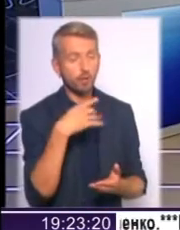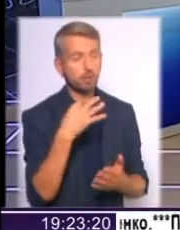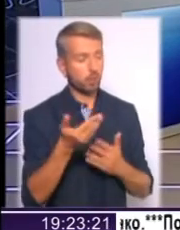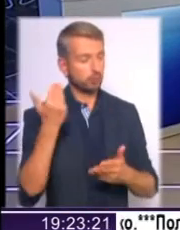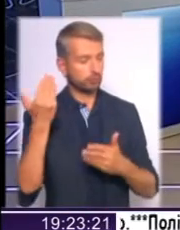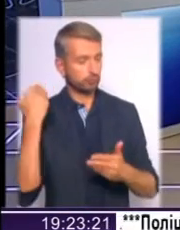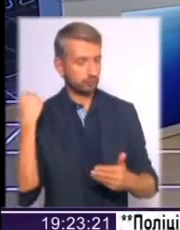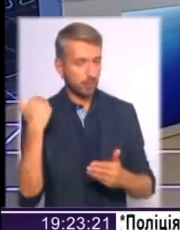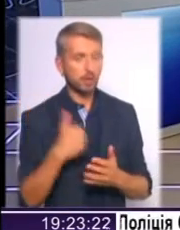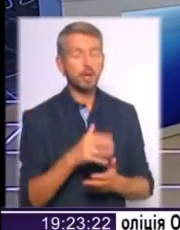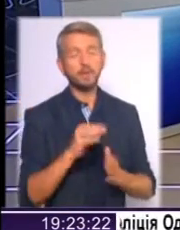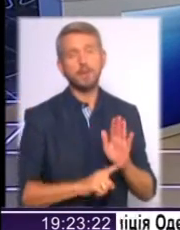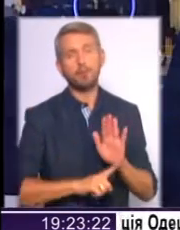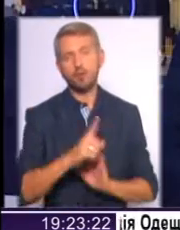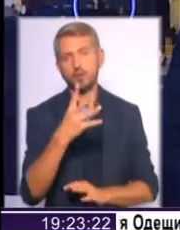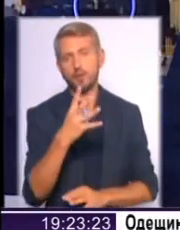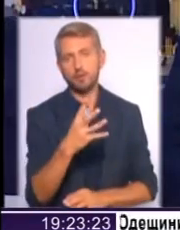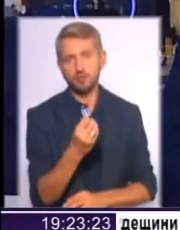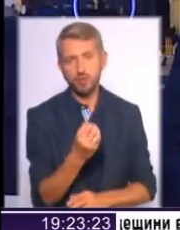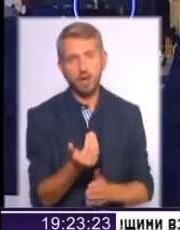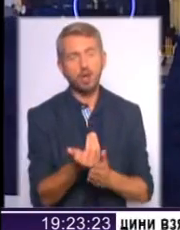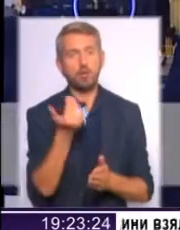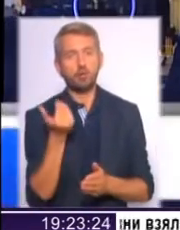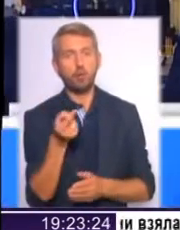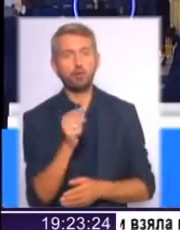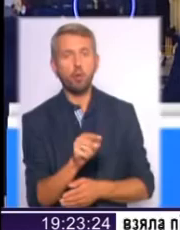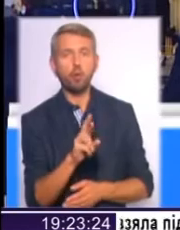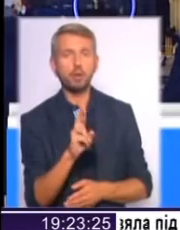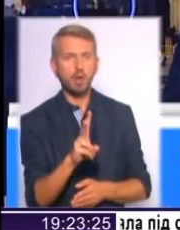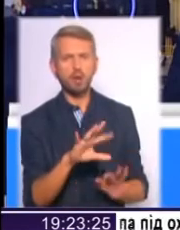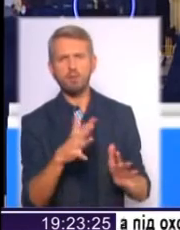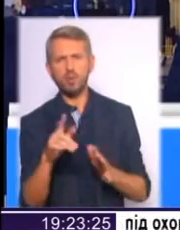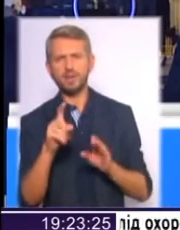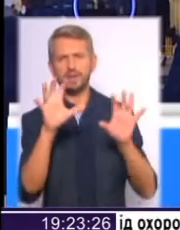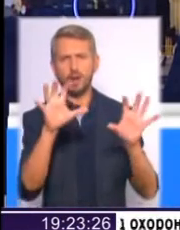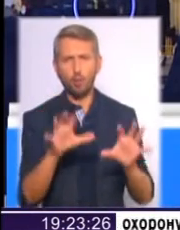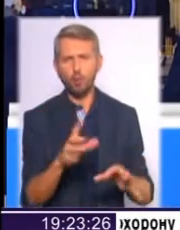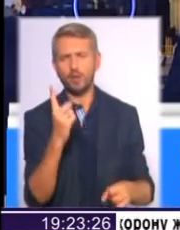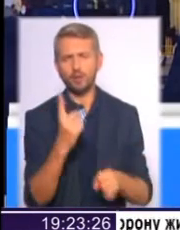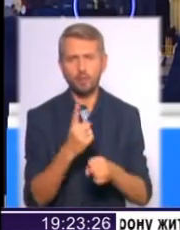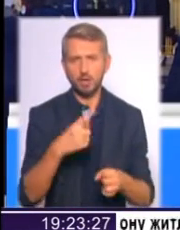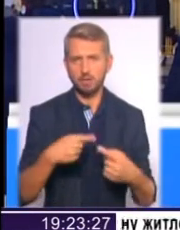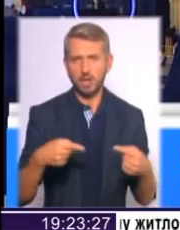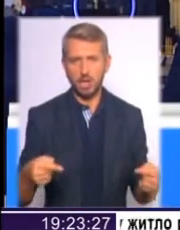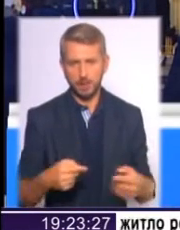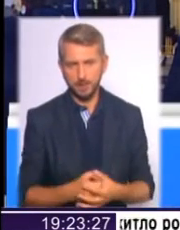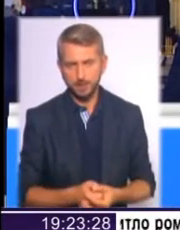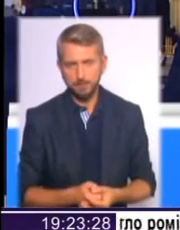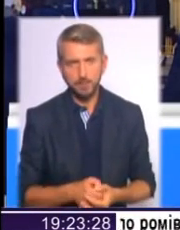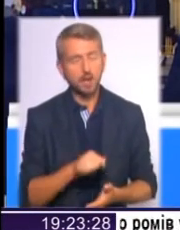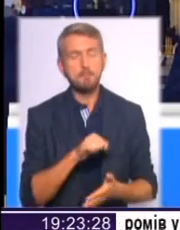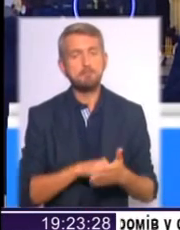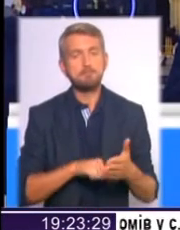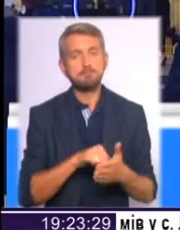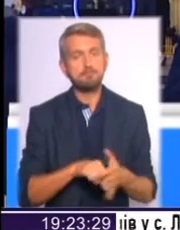то почалося все ще до того, як от, події з законом, з ветуванням і так далі. Тобто, причиною